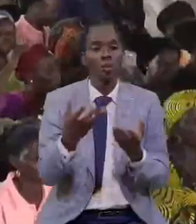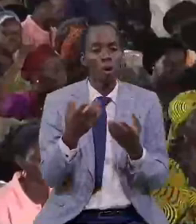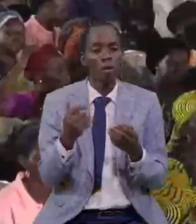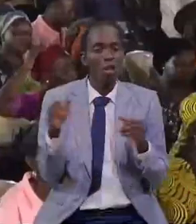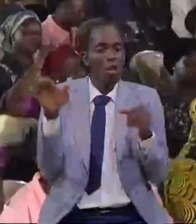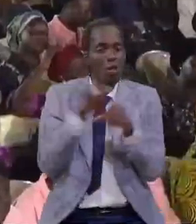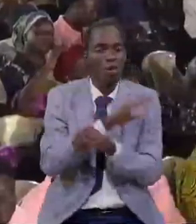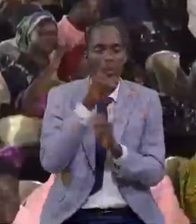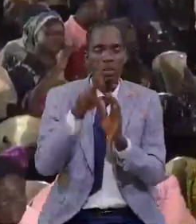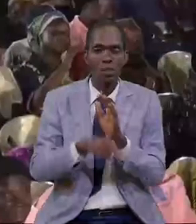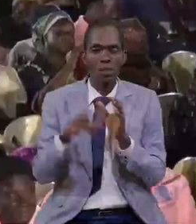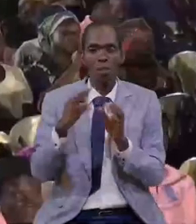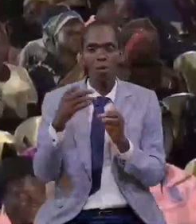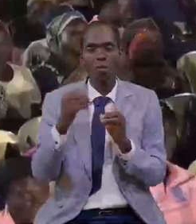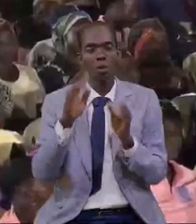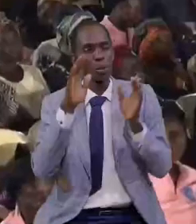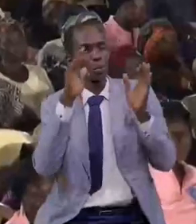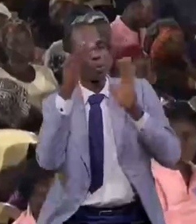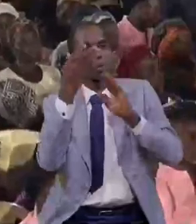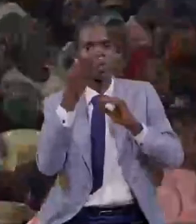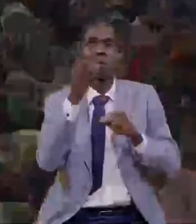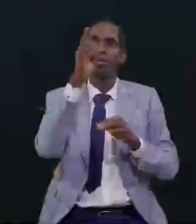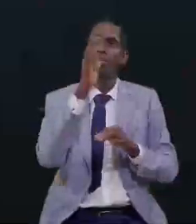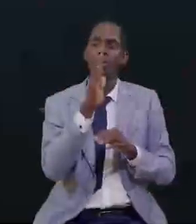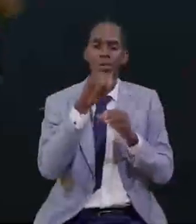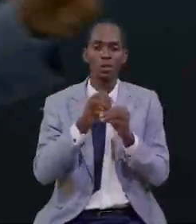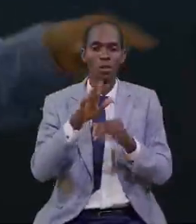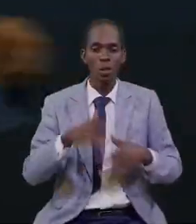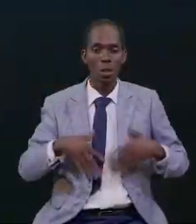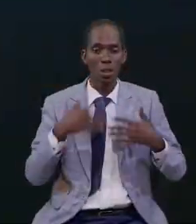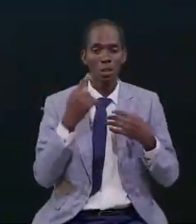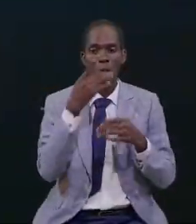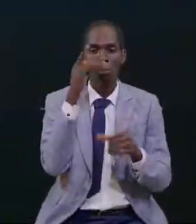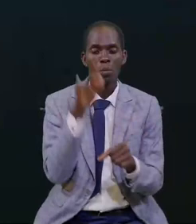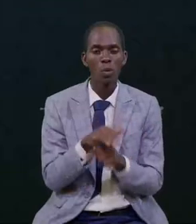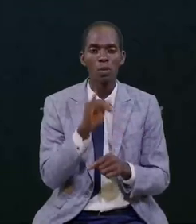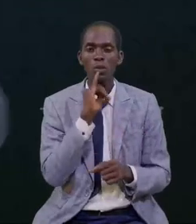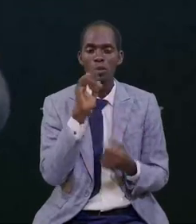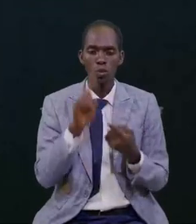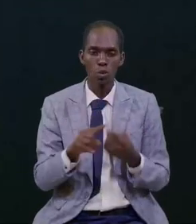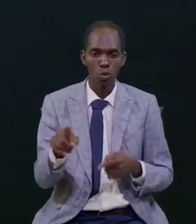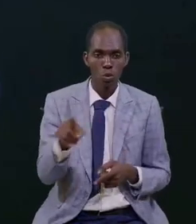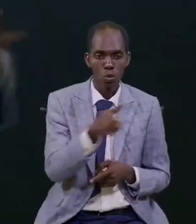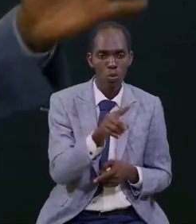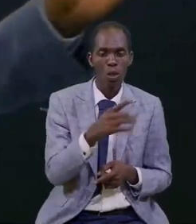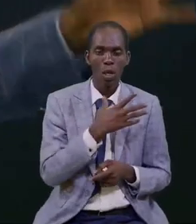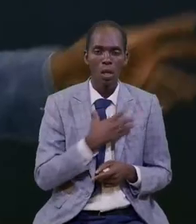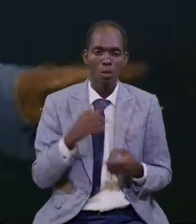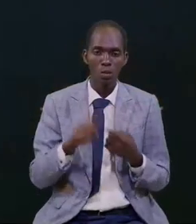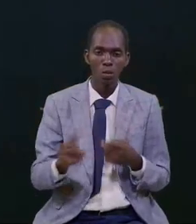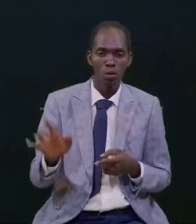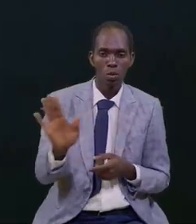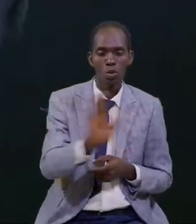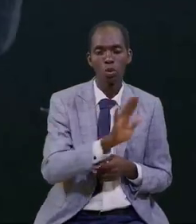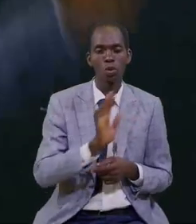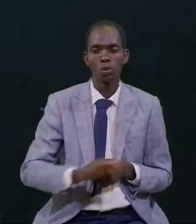boire de la présence de la pleinitude de la présence de Dieu la promesse est pour vous pour vos enfant en et